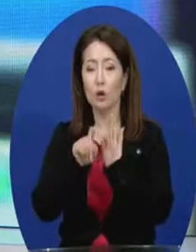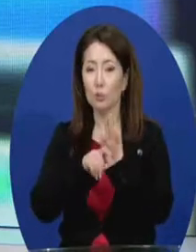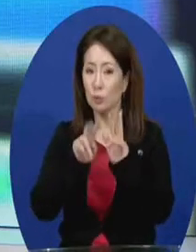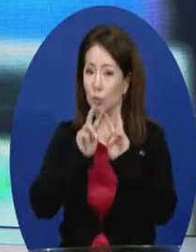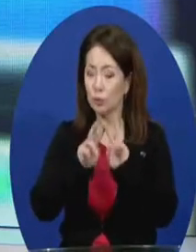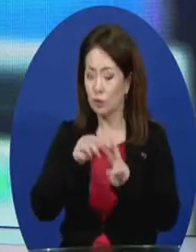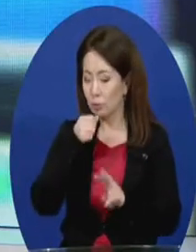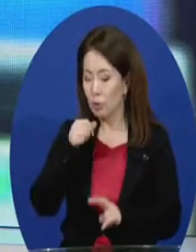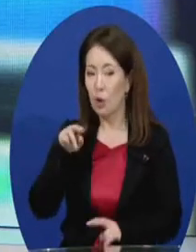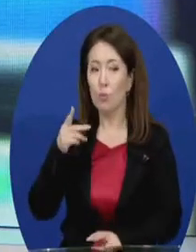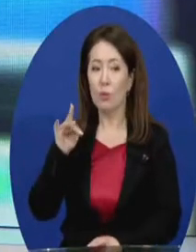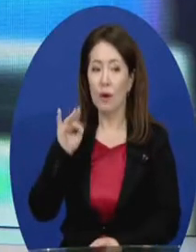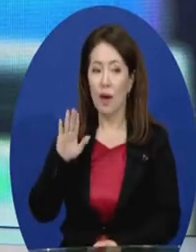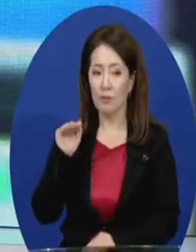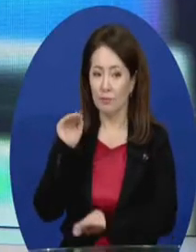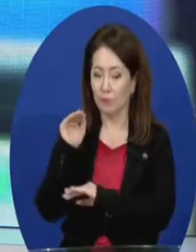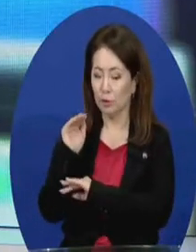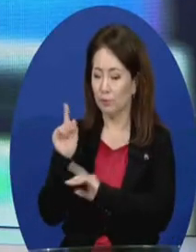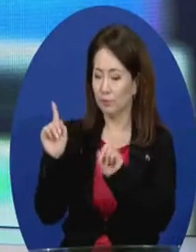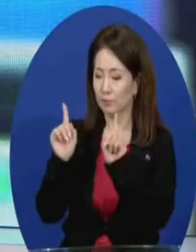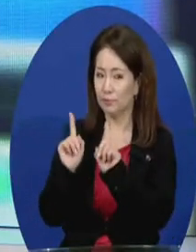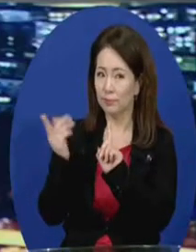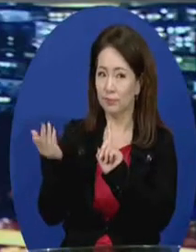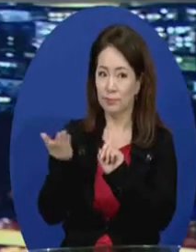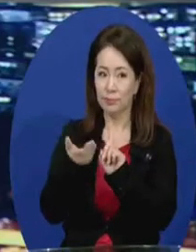Өр үржилүүлэн сэтгүүлч бүрүү зочинтой ярилцсан.